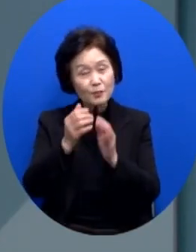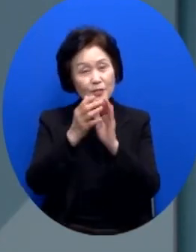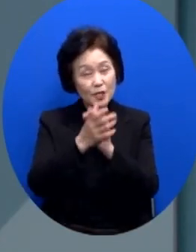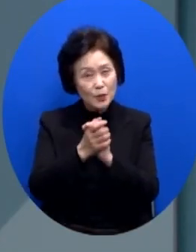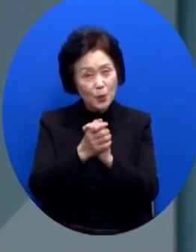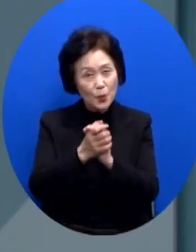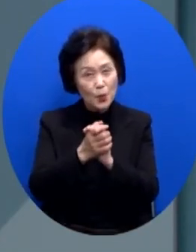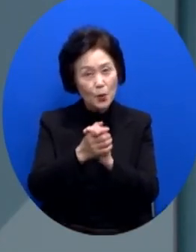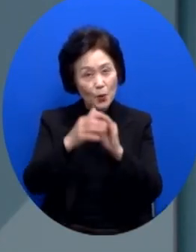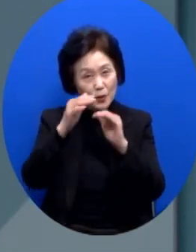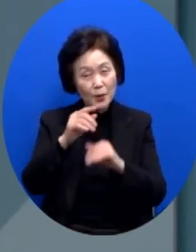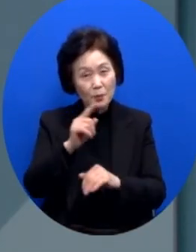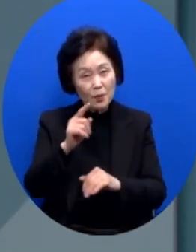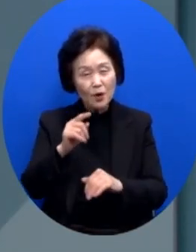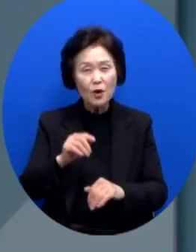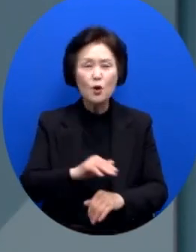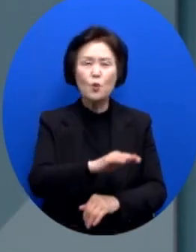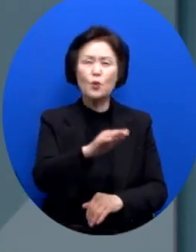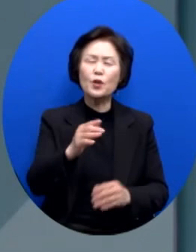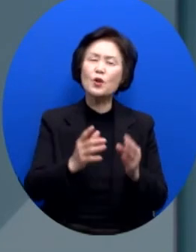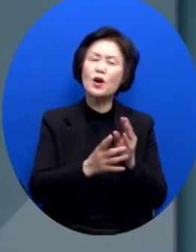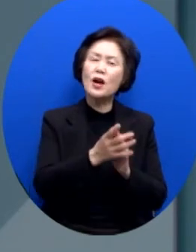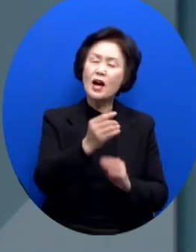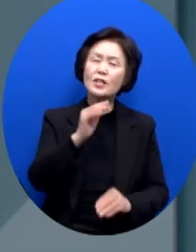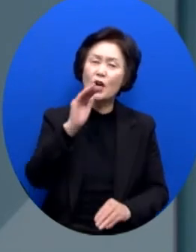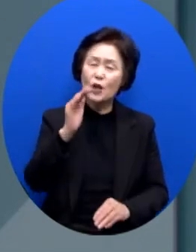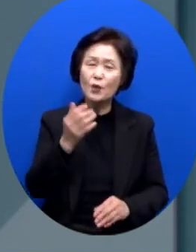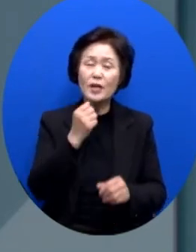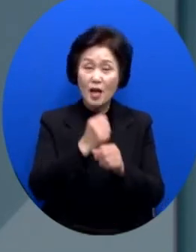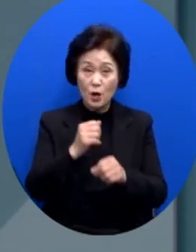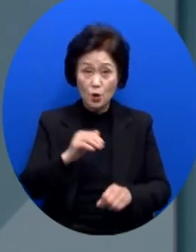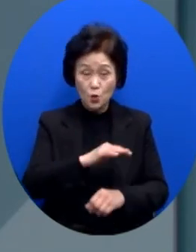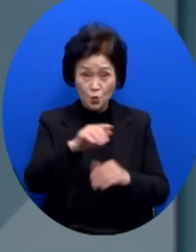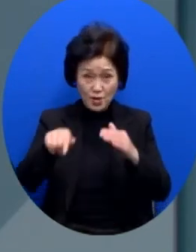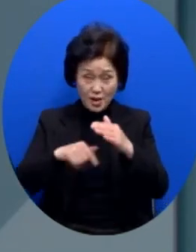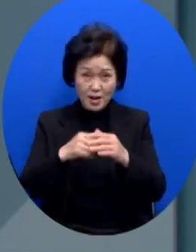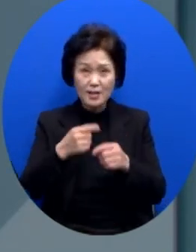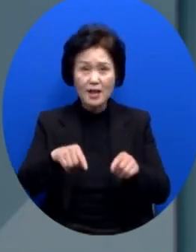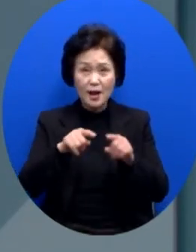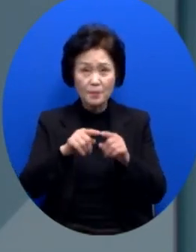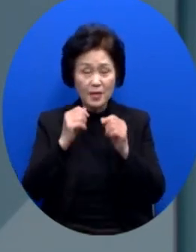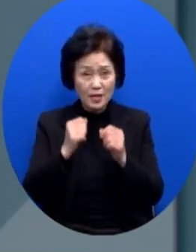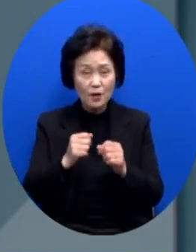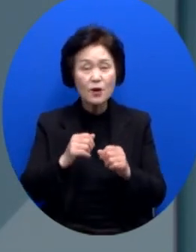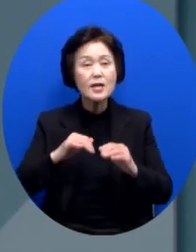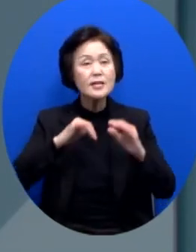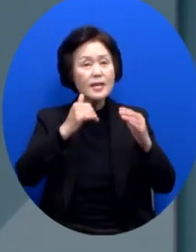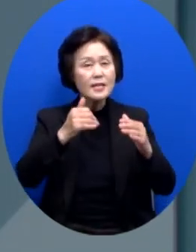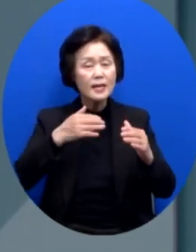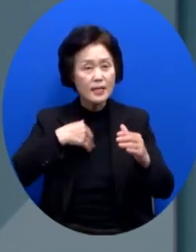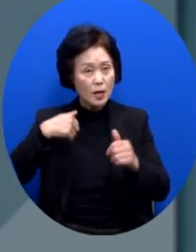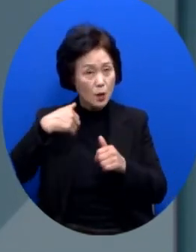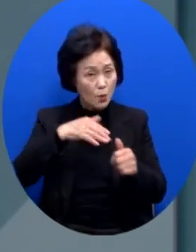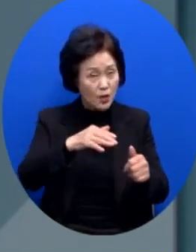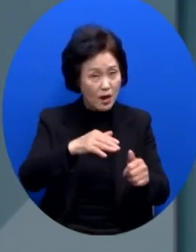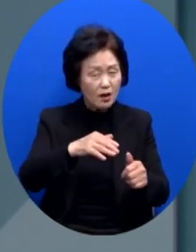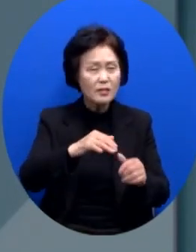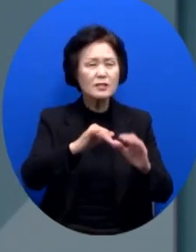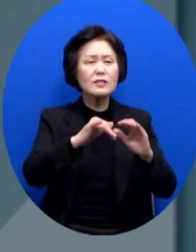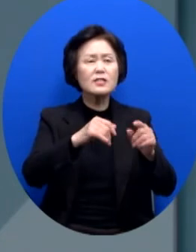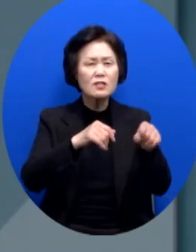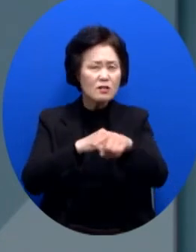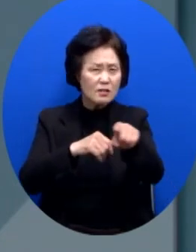우리 아니 함께 있게 하사 세상으로 아버지께서 나를 보내신 것을 알게 하옵소서 라고 하셨습니다 우리가 연합으로